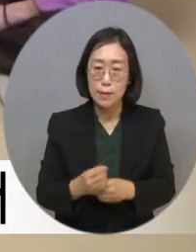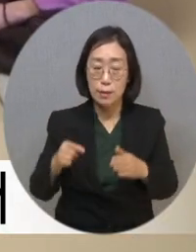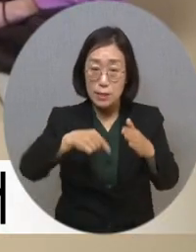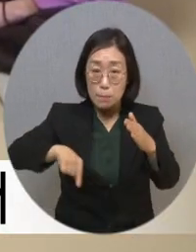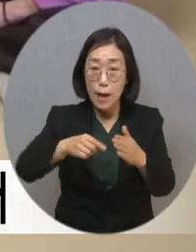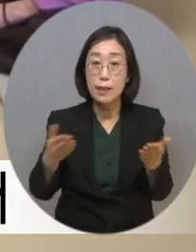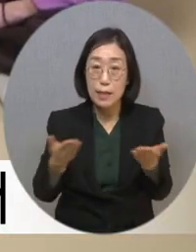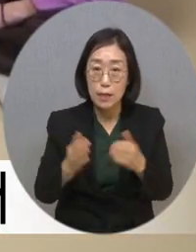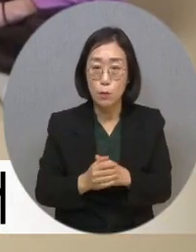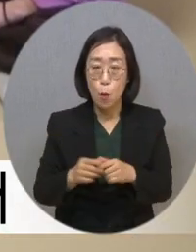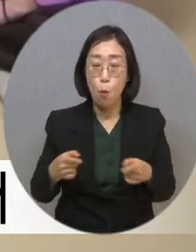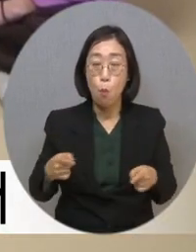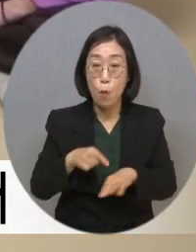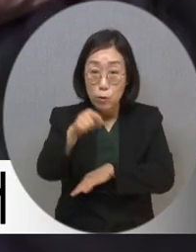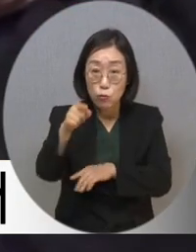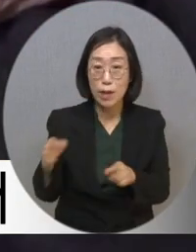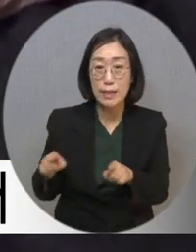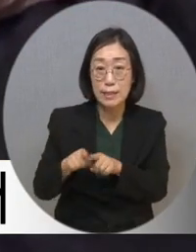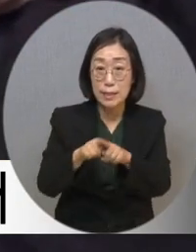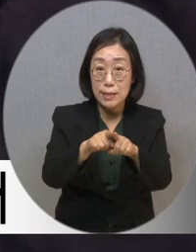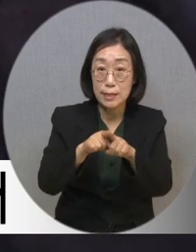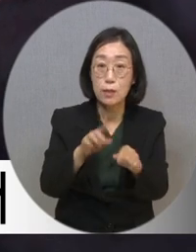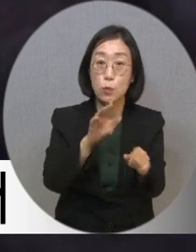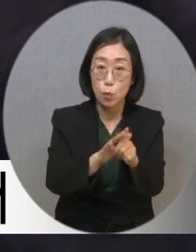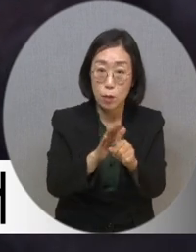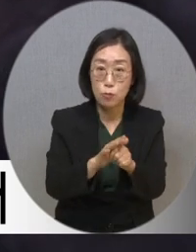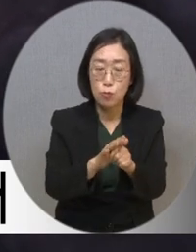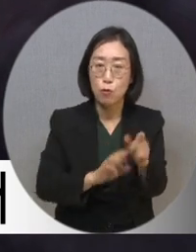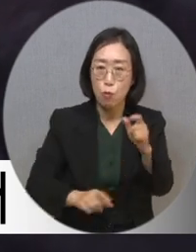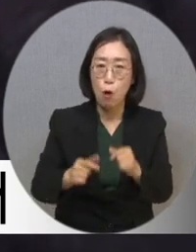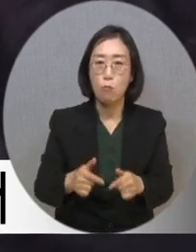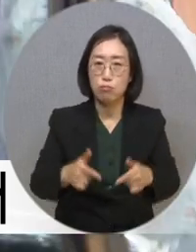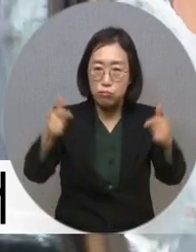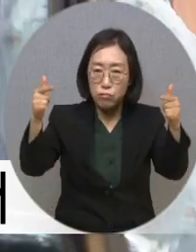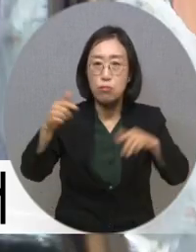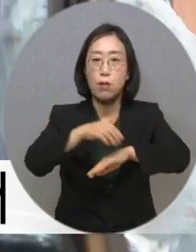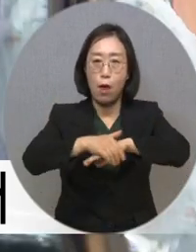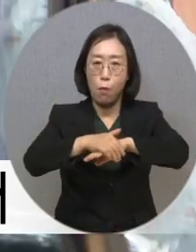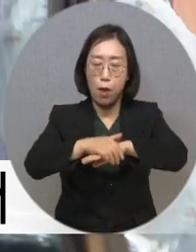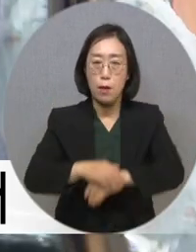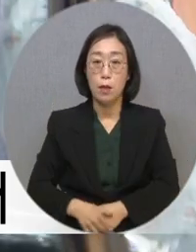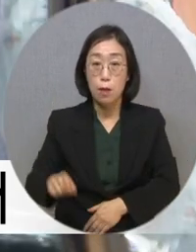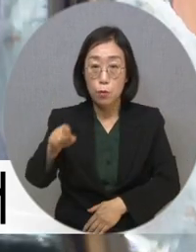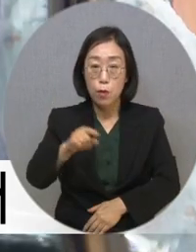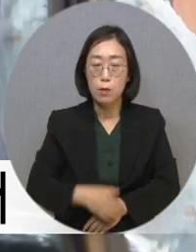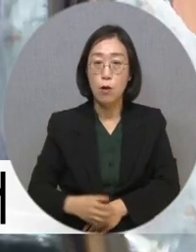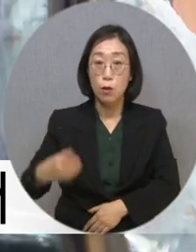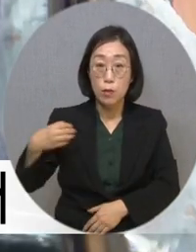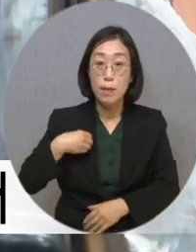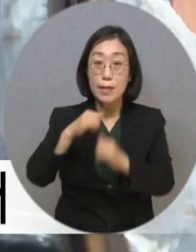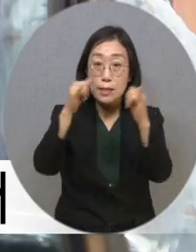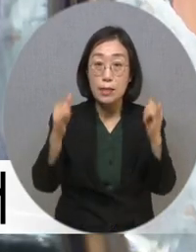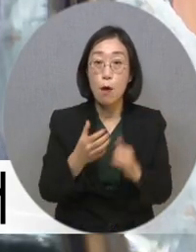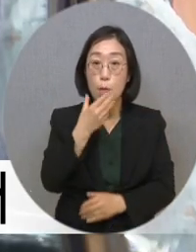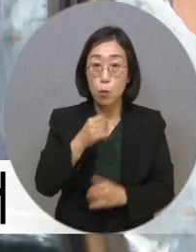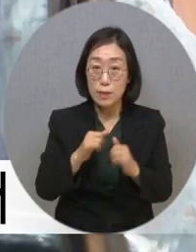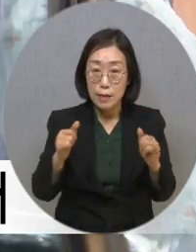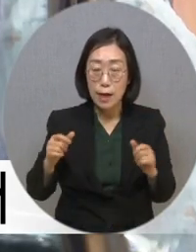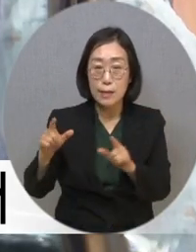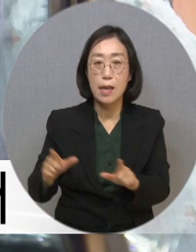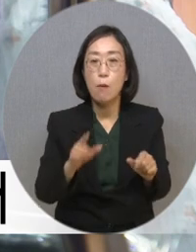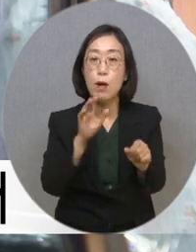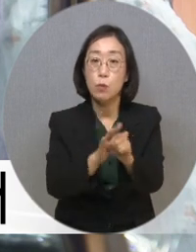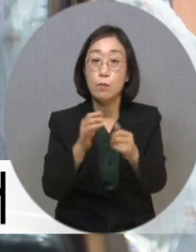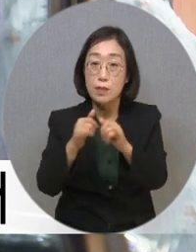지원, 외출 동행 등 필요한 서비스를 확대 제공키로 했습니다. 이를 위해 전담 사회복지사와